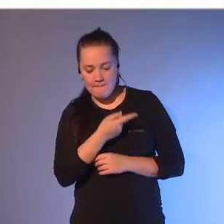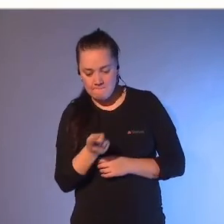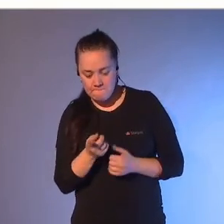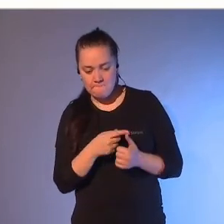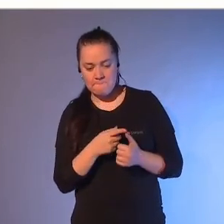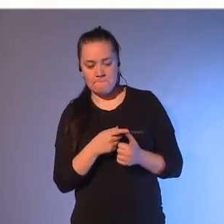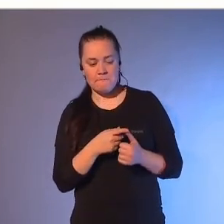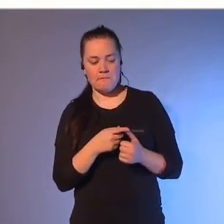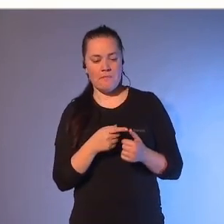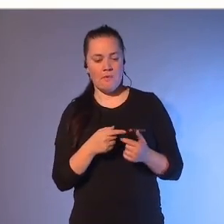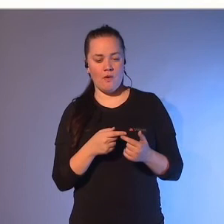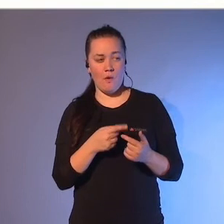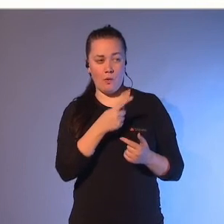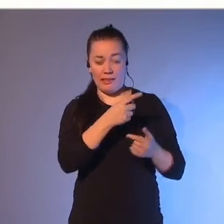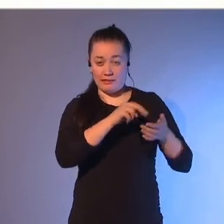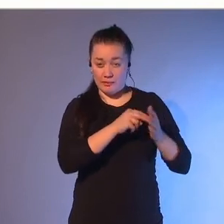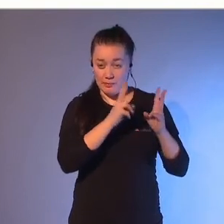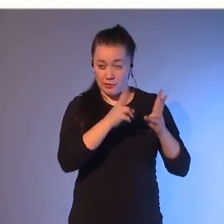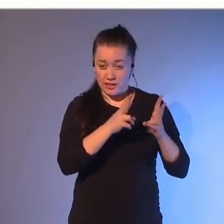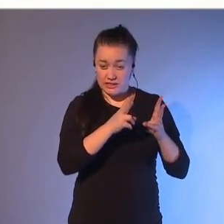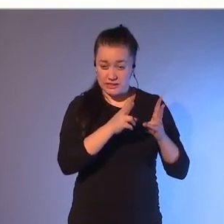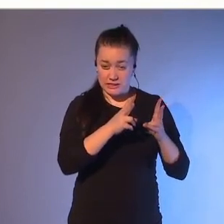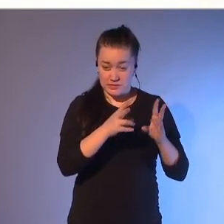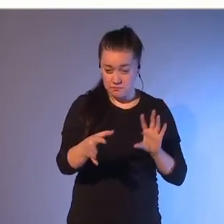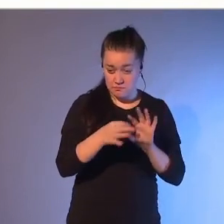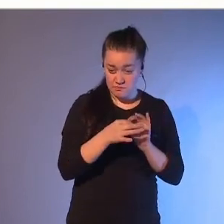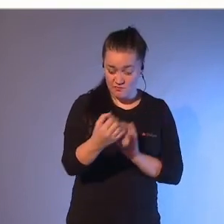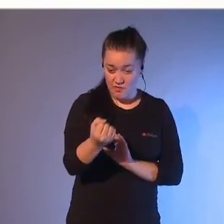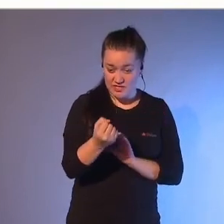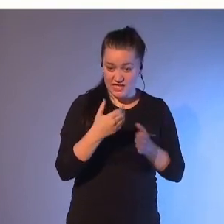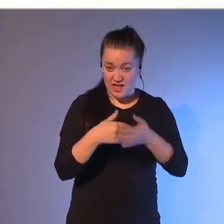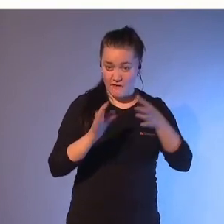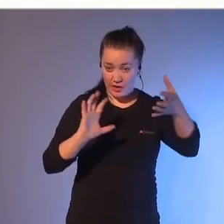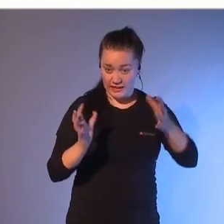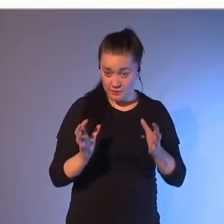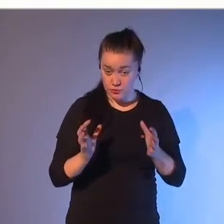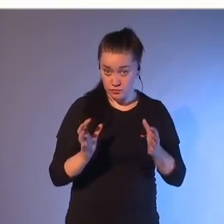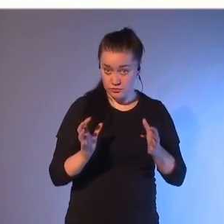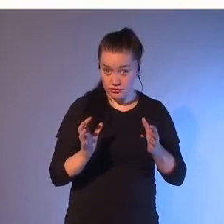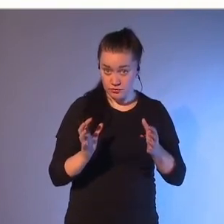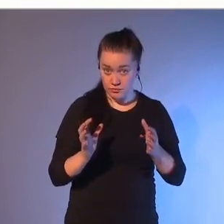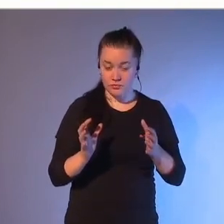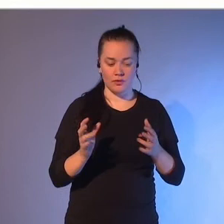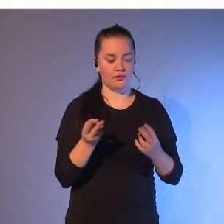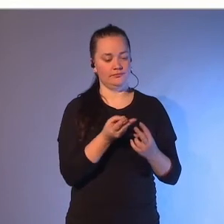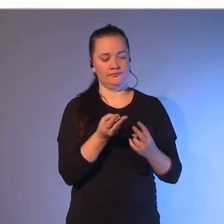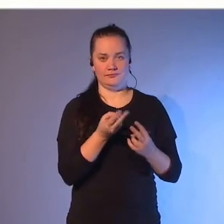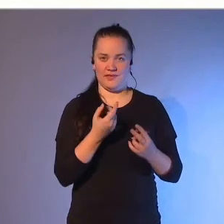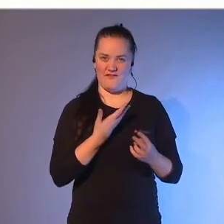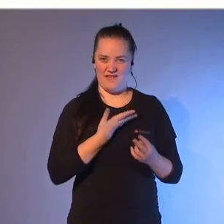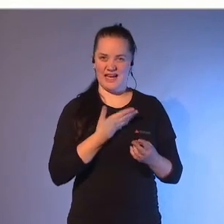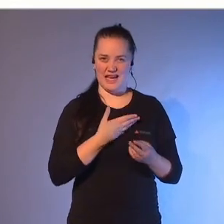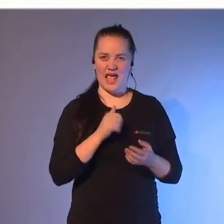hva det som det her kan brukes til for å forsterke en faglig dimensjon I faget, det jo ganske